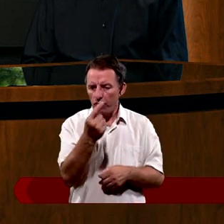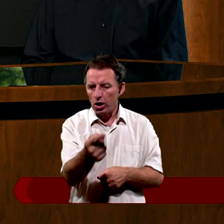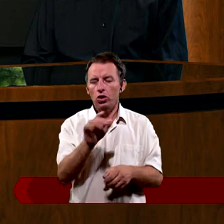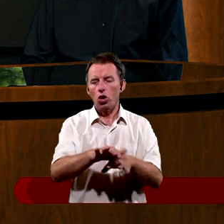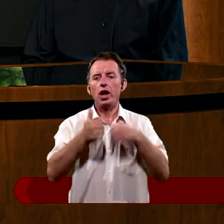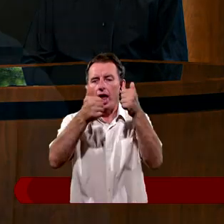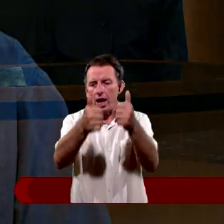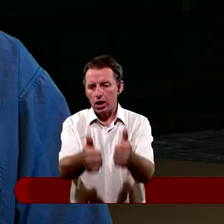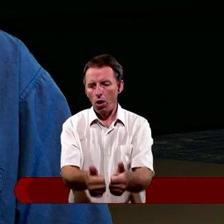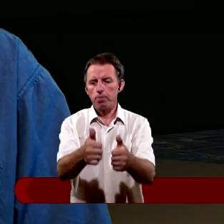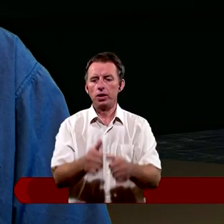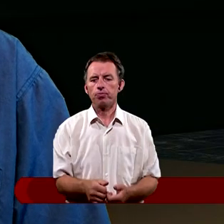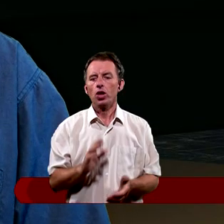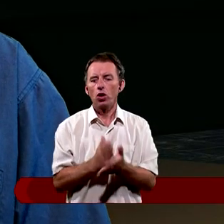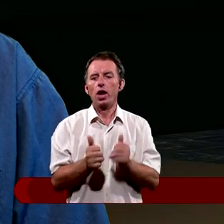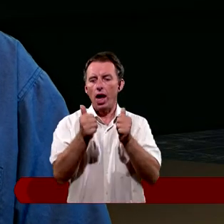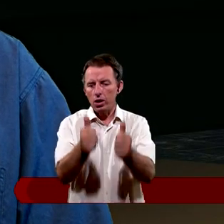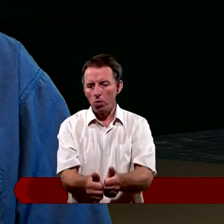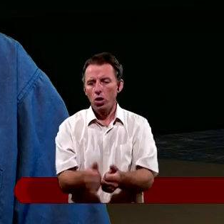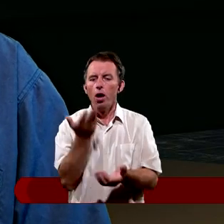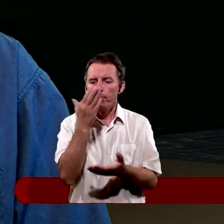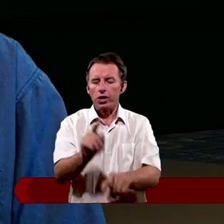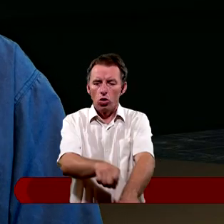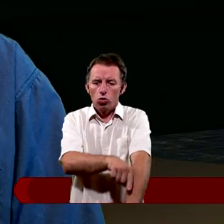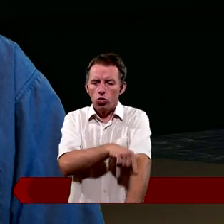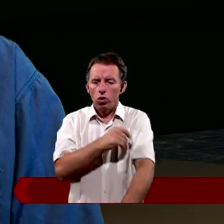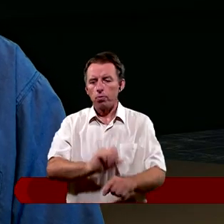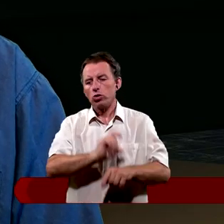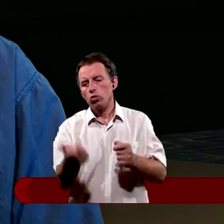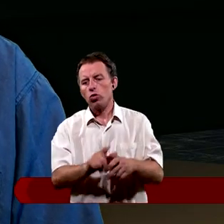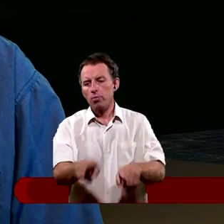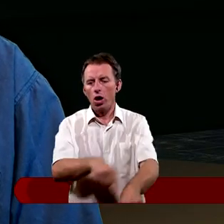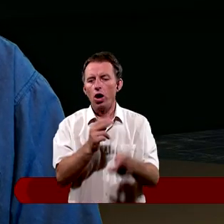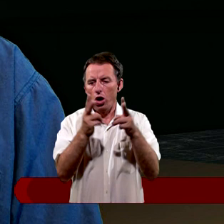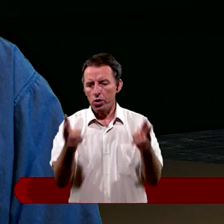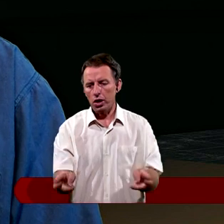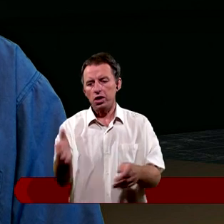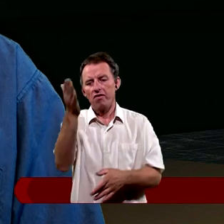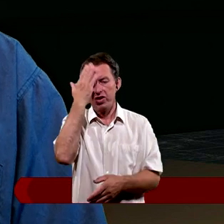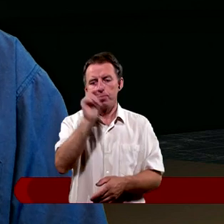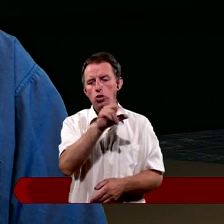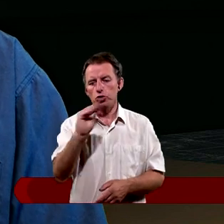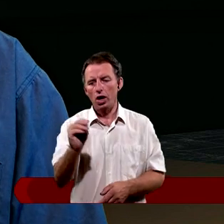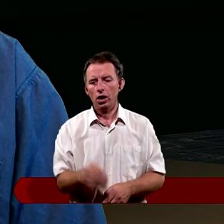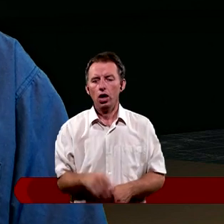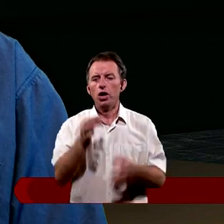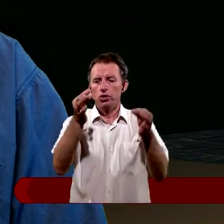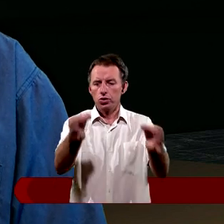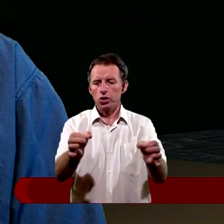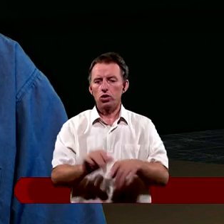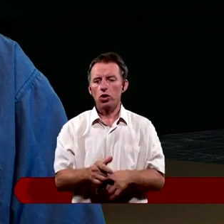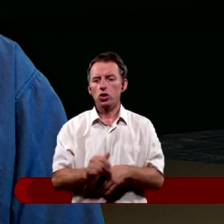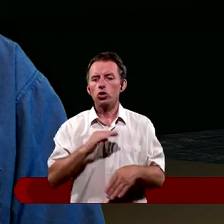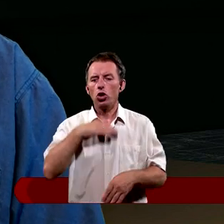to nastąpi. U nich to nastąpiło bardzo długim, po długim bardzo okresie, no ale my wiemy, że dzisiaj to jest